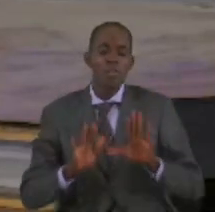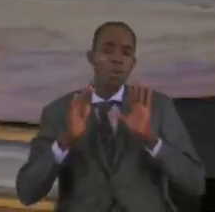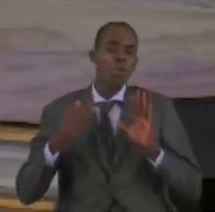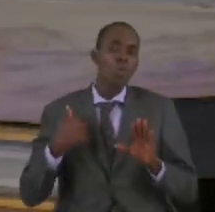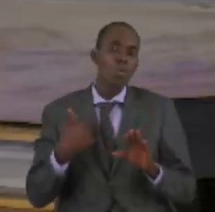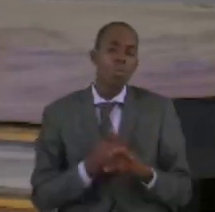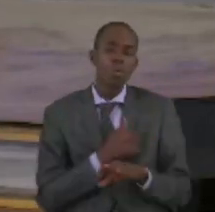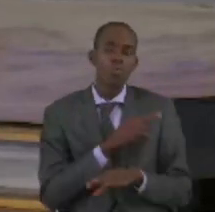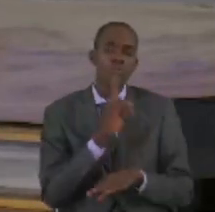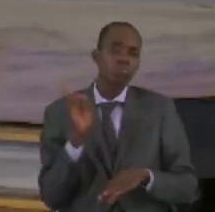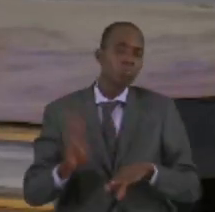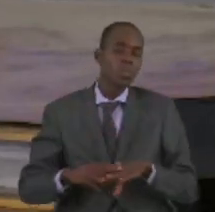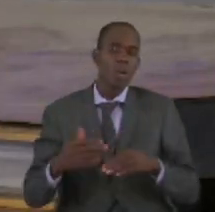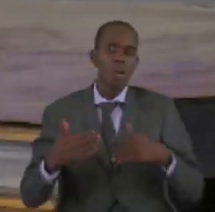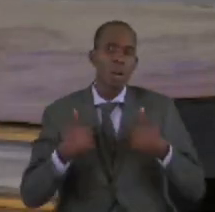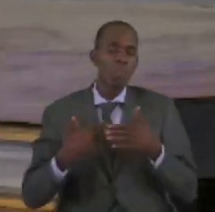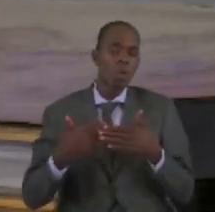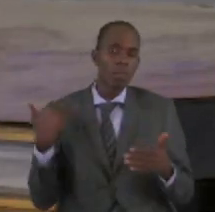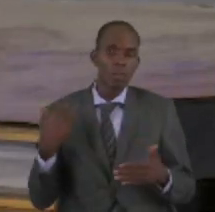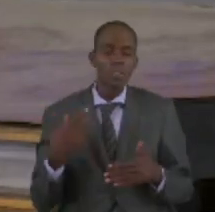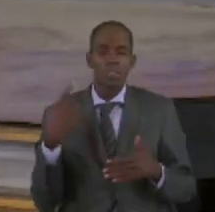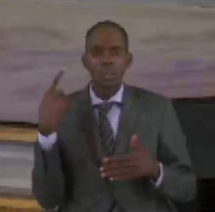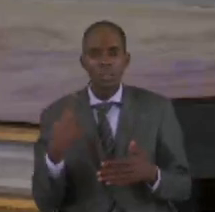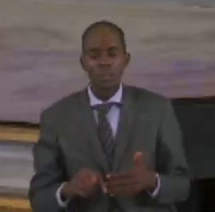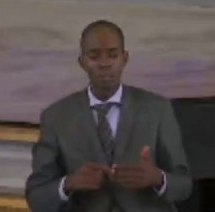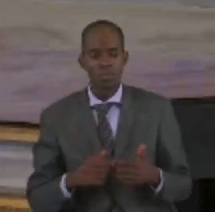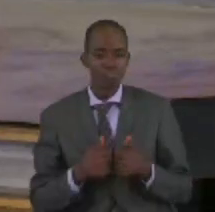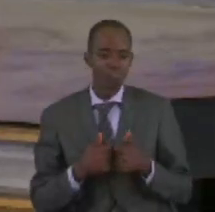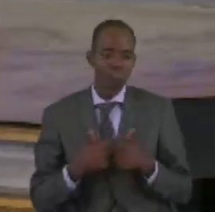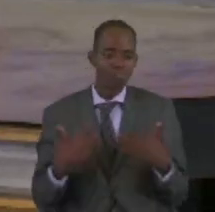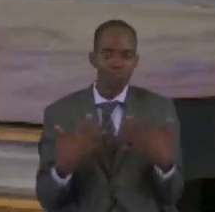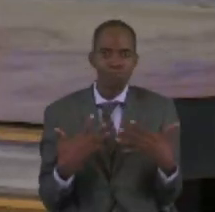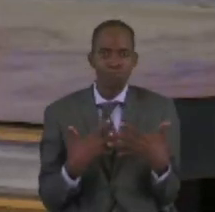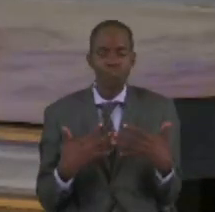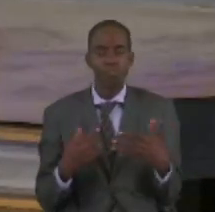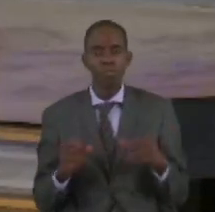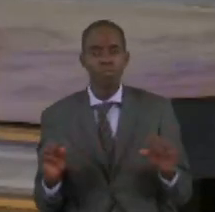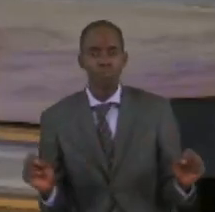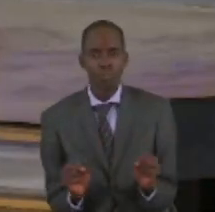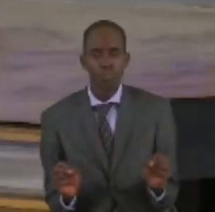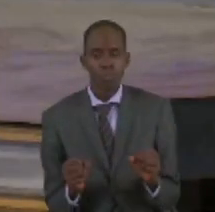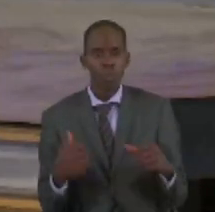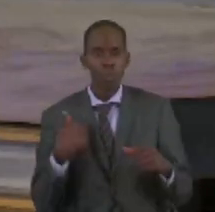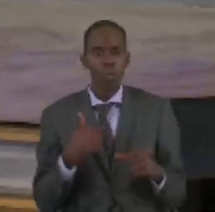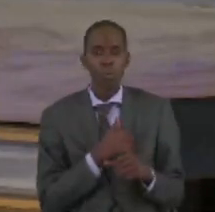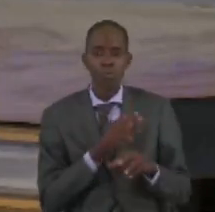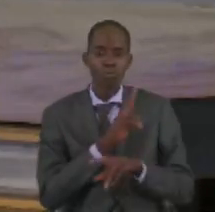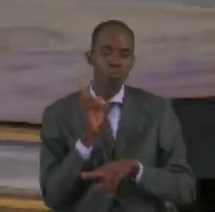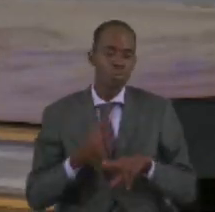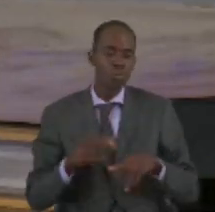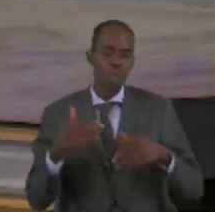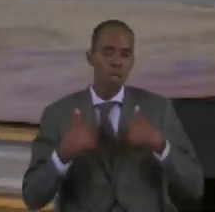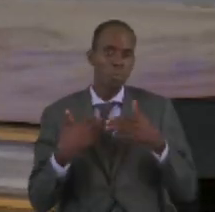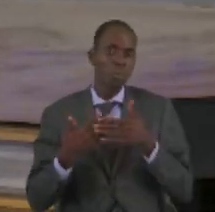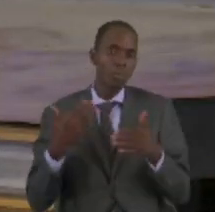peur qu'on nourrissait, le tremblement qu'on expérimentait, et